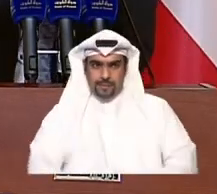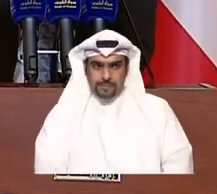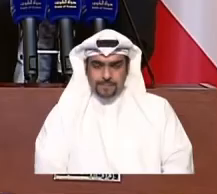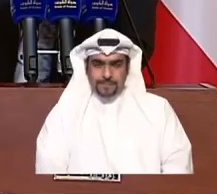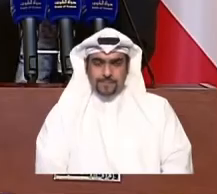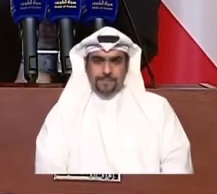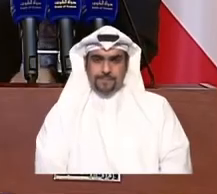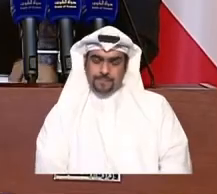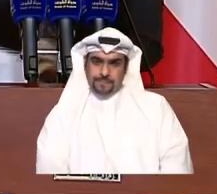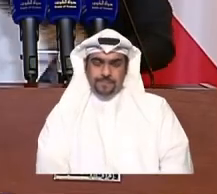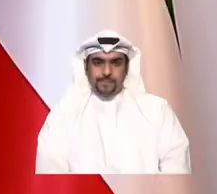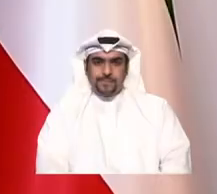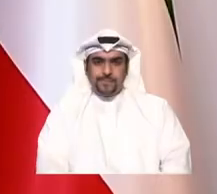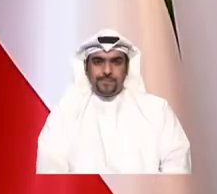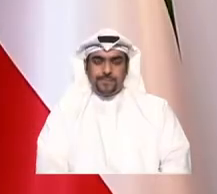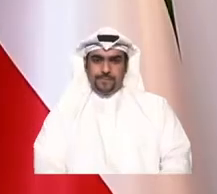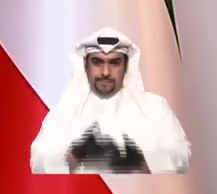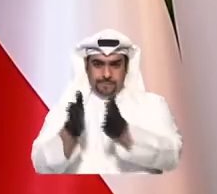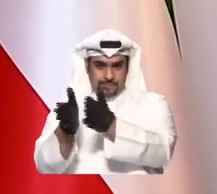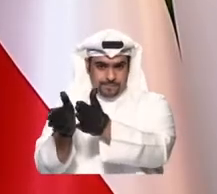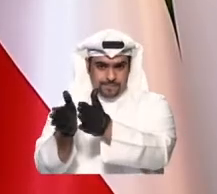بعد إضافة